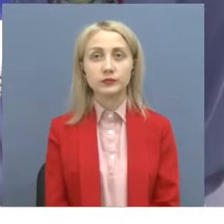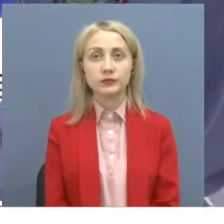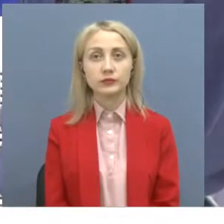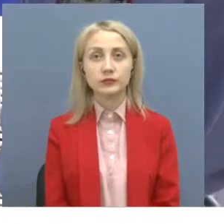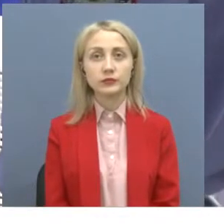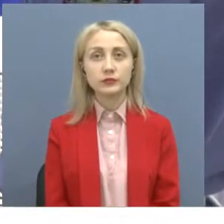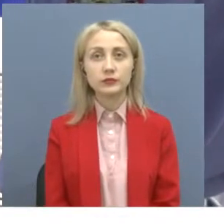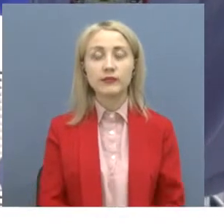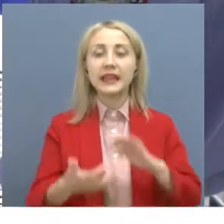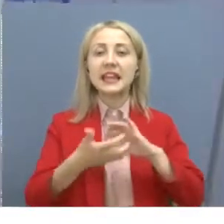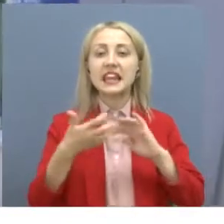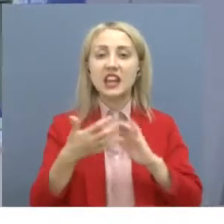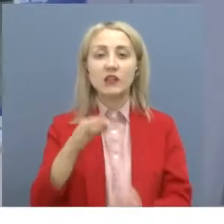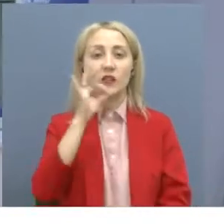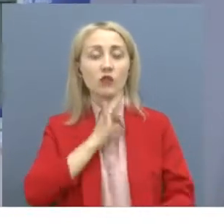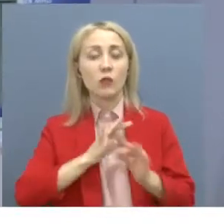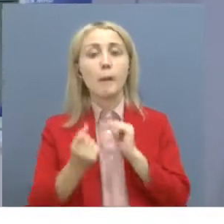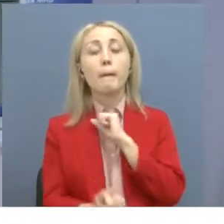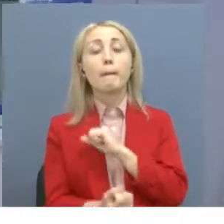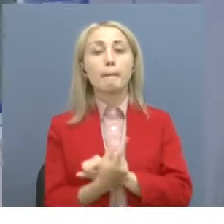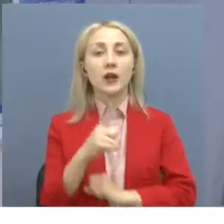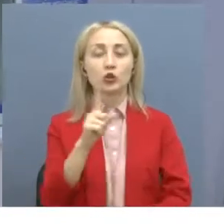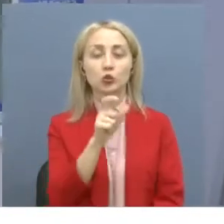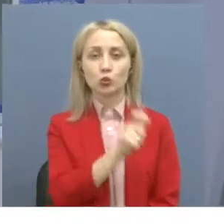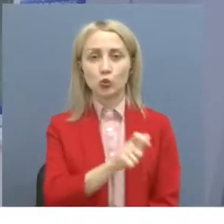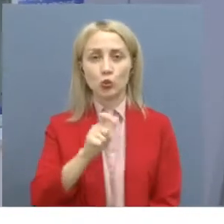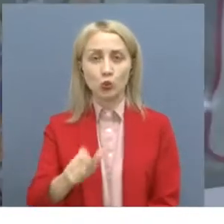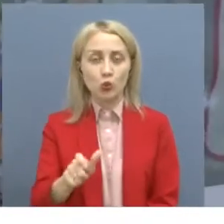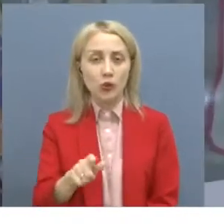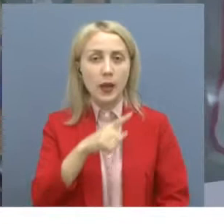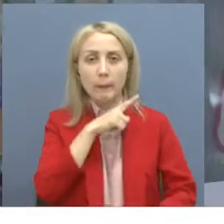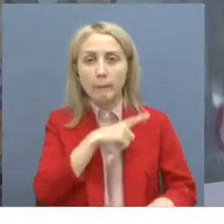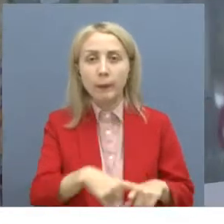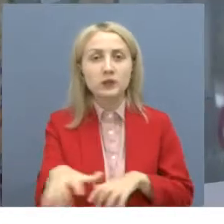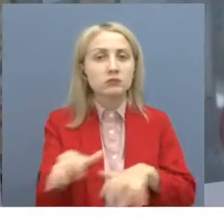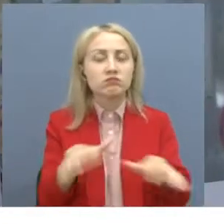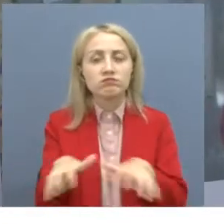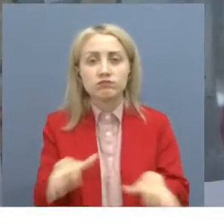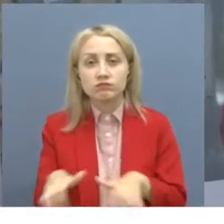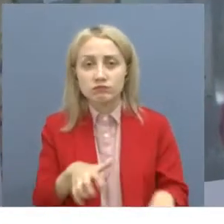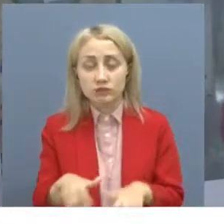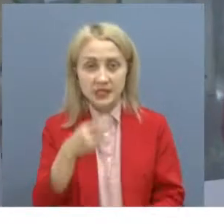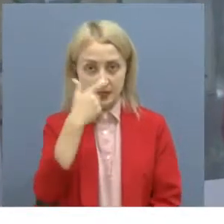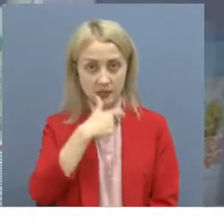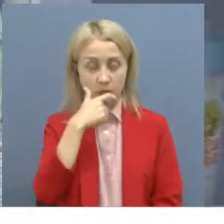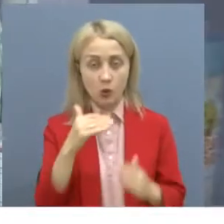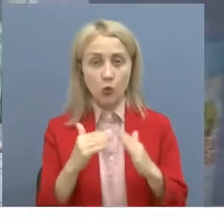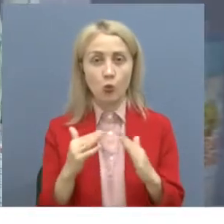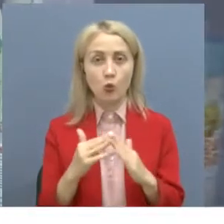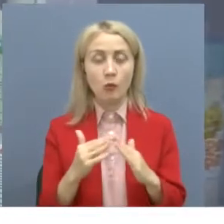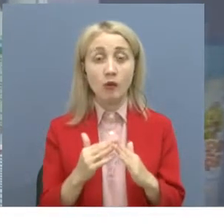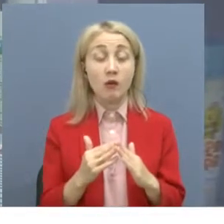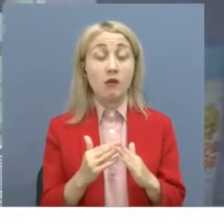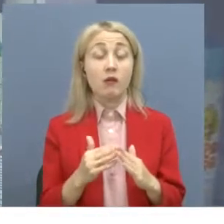Өңір тұрғындарының жаппай дәріханаларға лап қойғаны дәрі-дәрмек тапшылығын тудырып отыр. Әлеуметтік желілерде жағдайды бас пайдасына қолданып, бағаны аспандатқандар